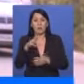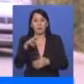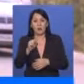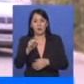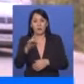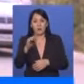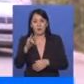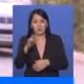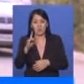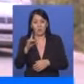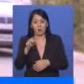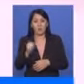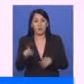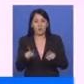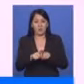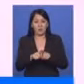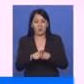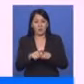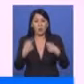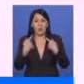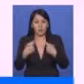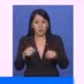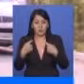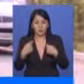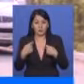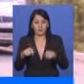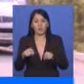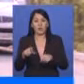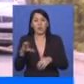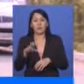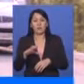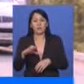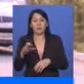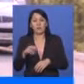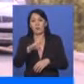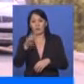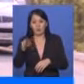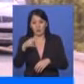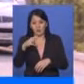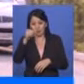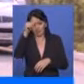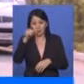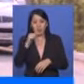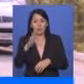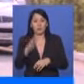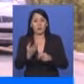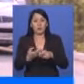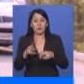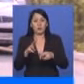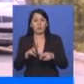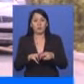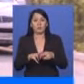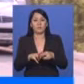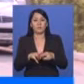Қаражыраныкіде сол баға сатылуының шарықтау шегі 42 желтоқсан айларына келеді. Сондықтан да халықты